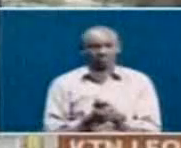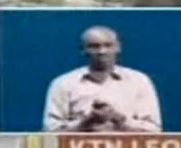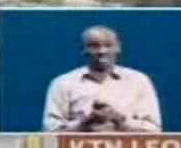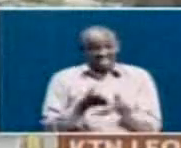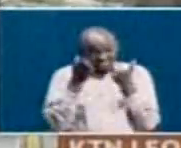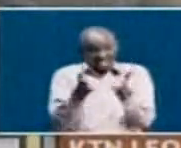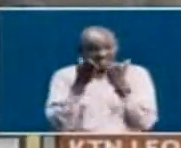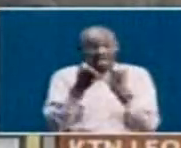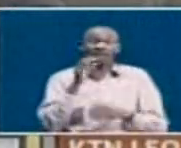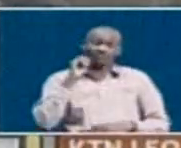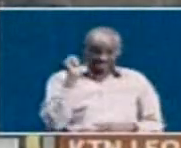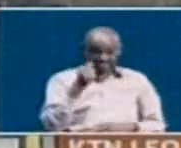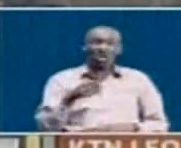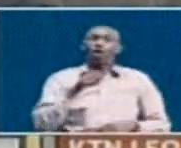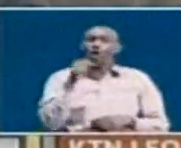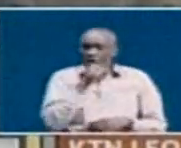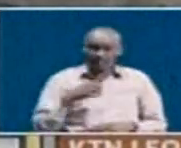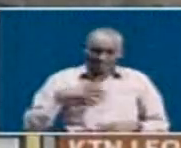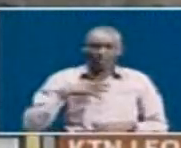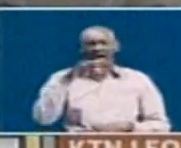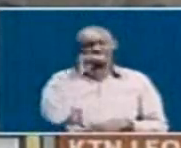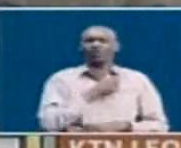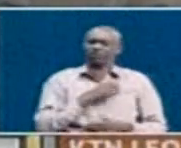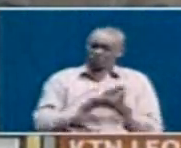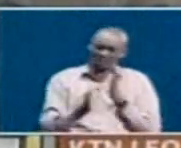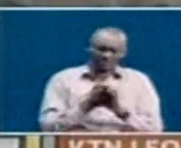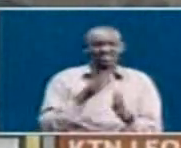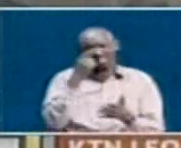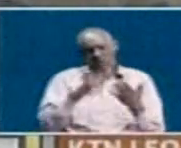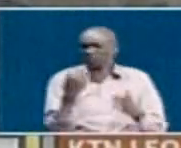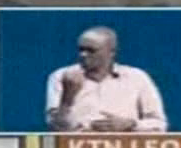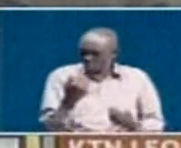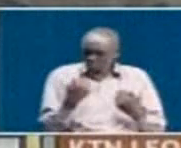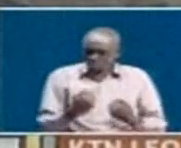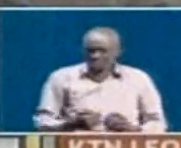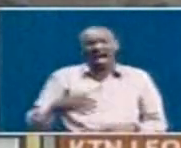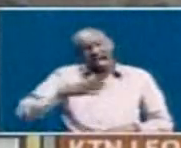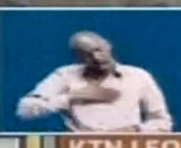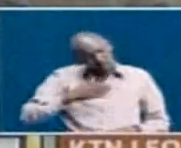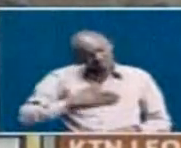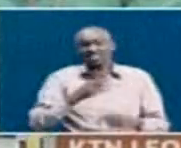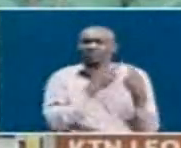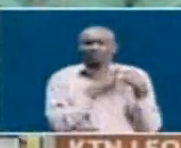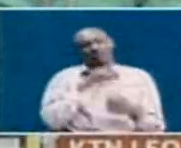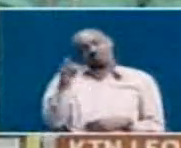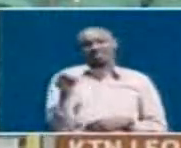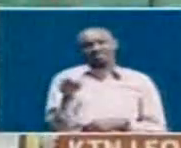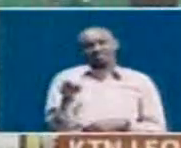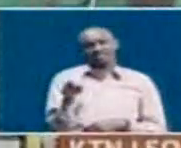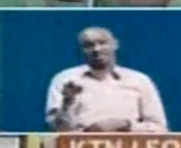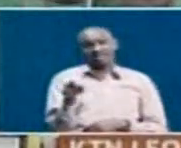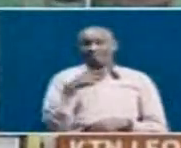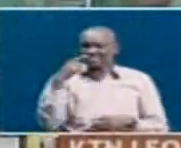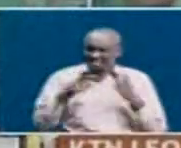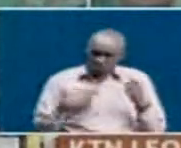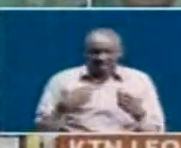Mbele ya rais, wazee wa Pokot waliomba msamaha pamoja na kukiri kuwa vijana wao ndio walitekeleza mauaji hayo. Kinaya ni